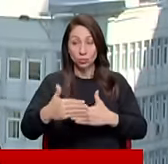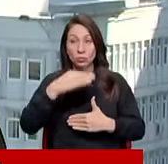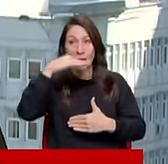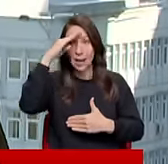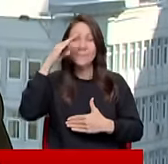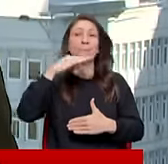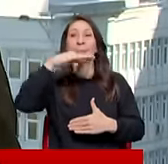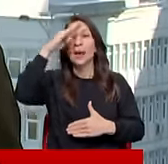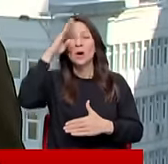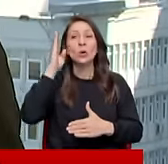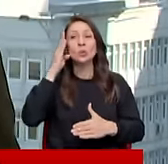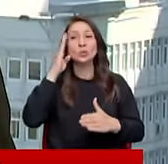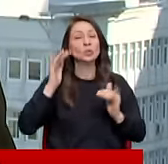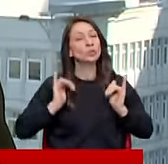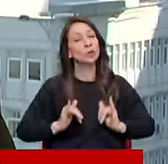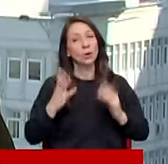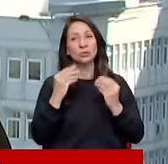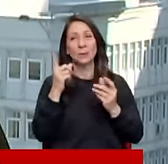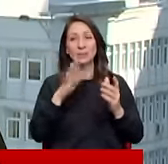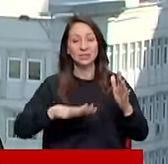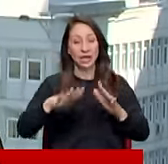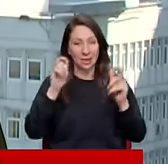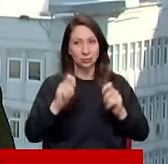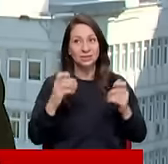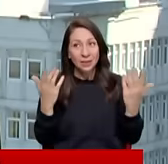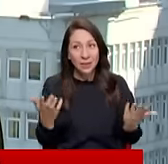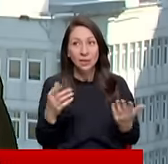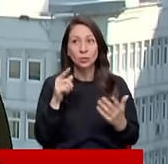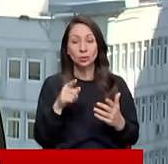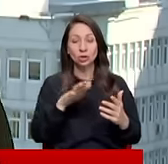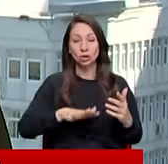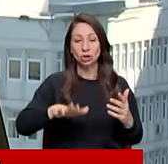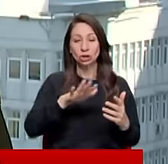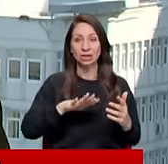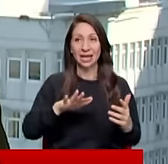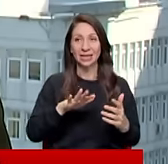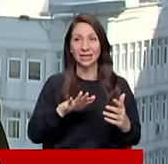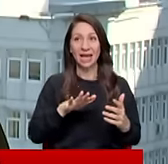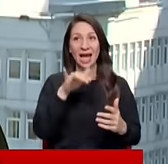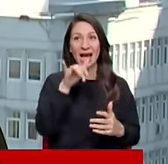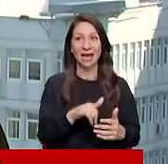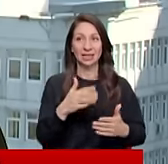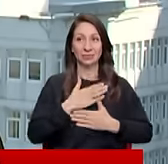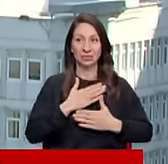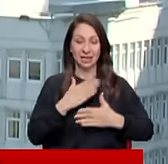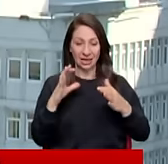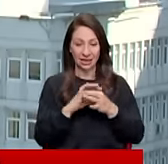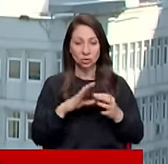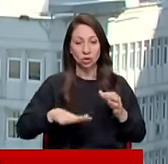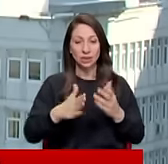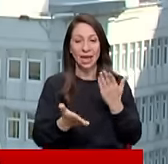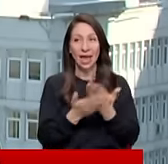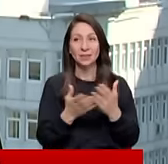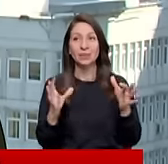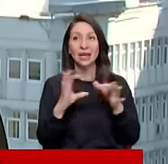bayram. Bayramı huzurla geçirebilecek bir yapı kuracağız tabii ki. Bu sosyal haklarımızla ilgili, sosyal